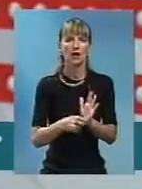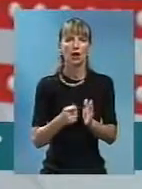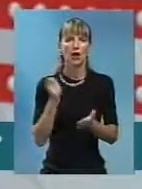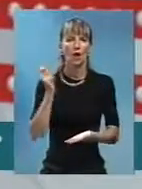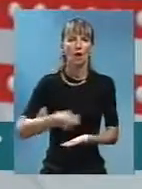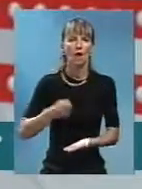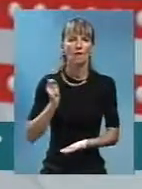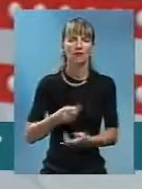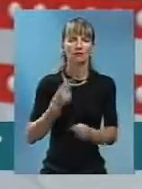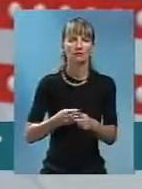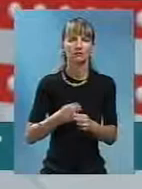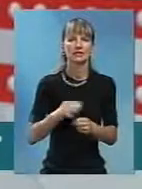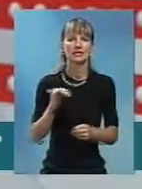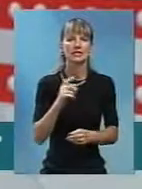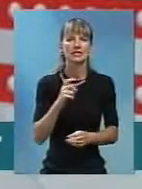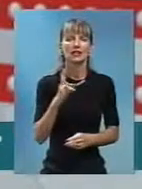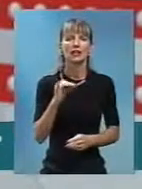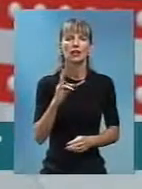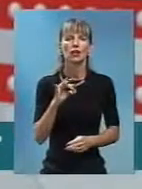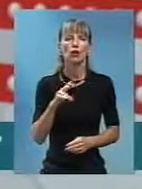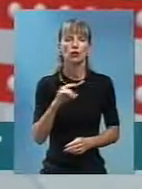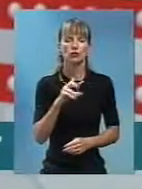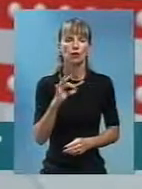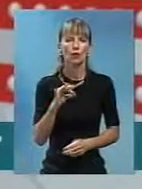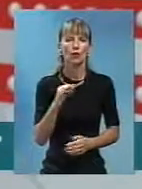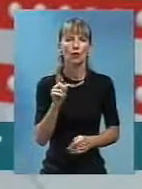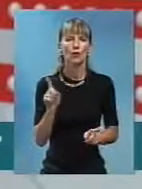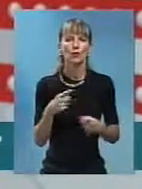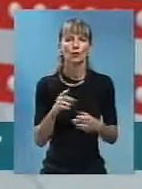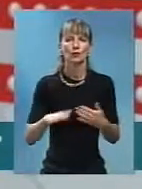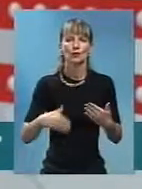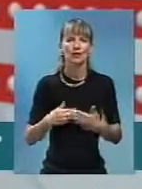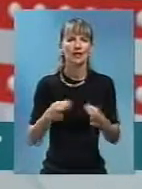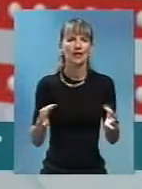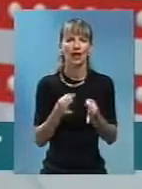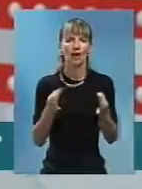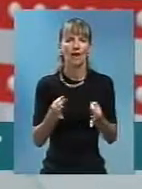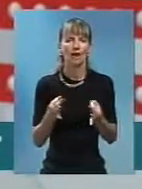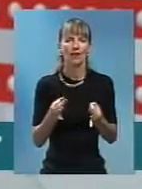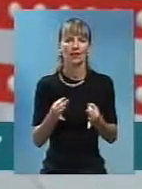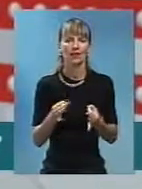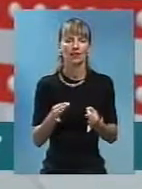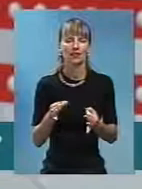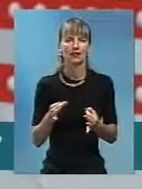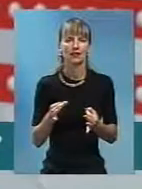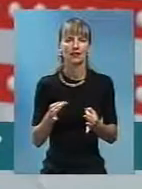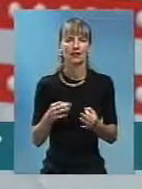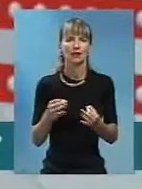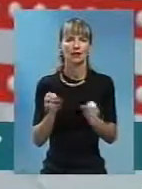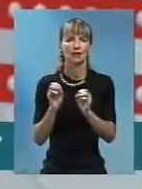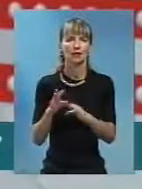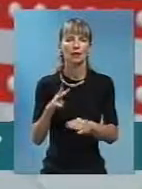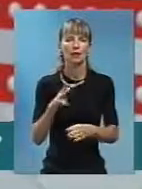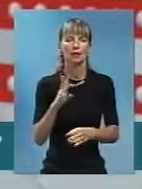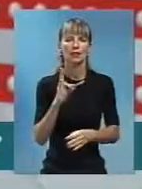залізний, з Нікопольського музею. Він ніколи не покидав Нікополь до цього. І ми його забрали, чесно кажу,